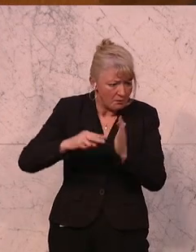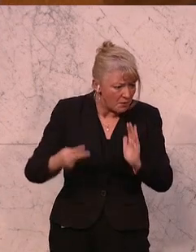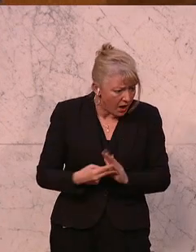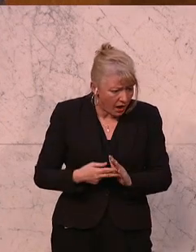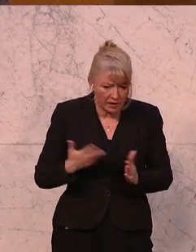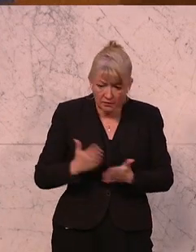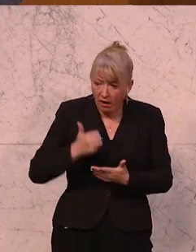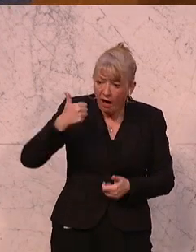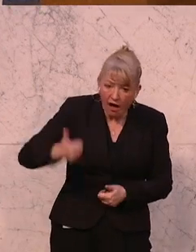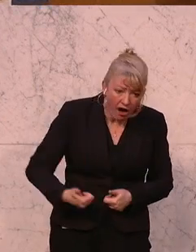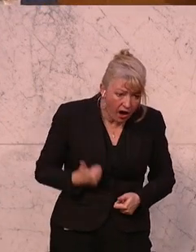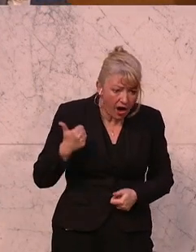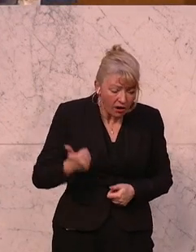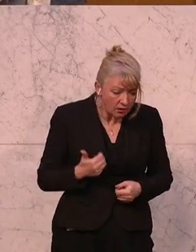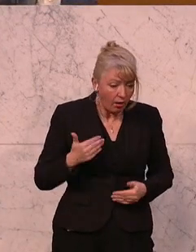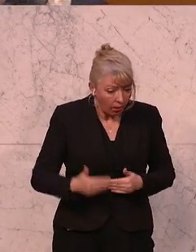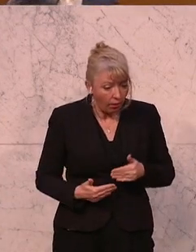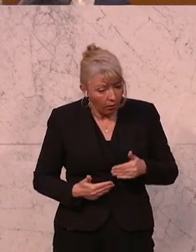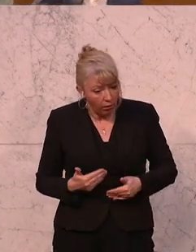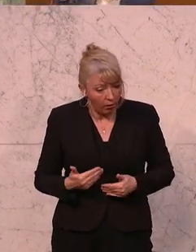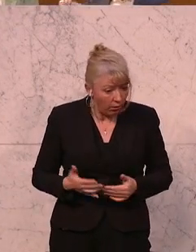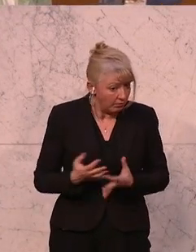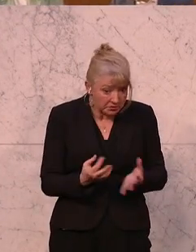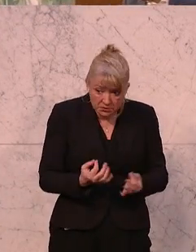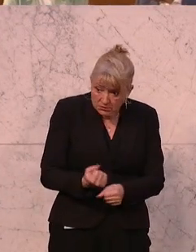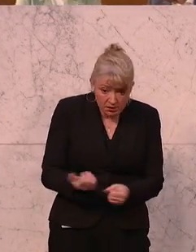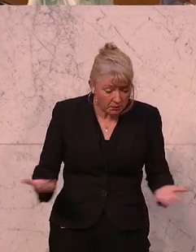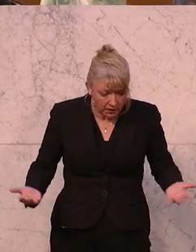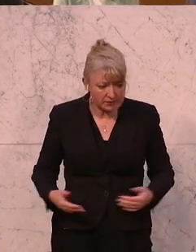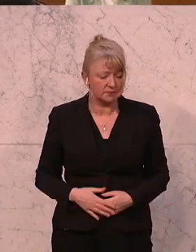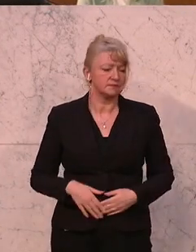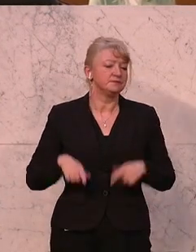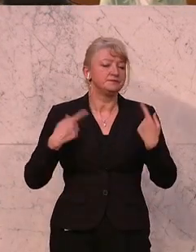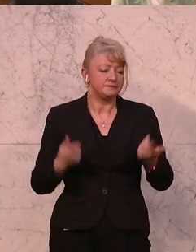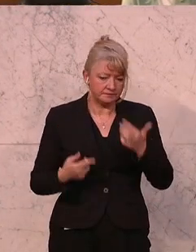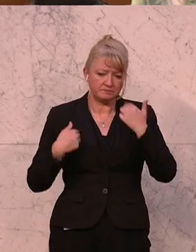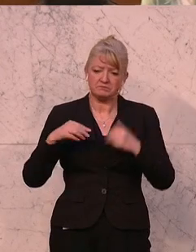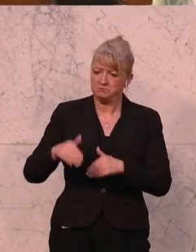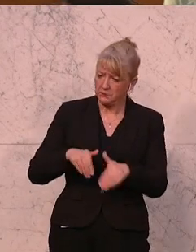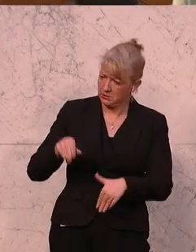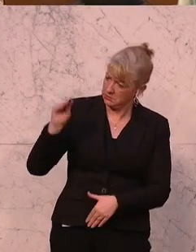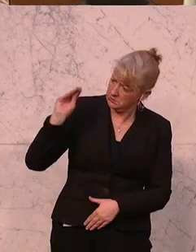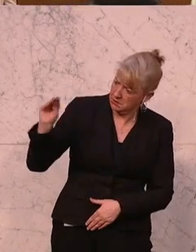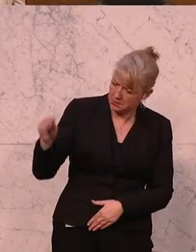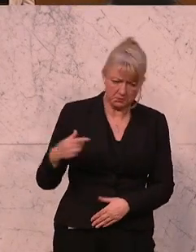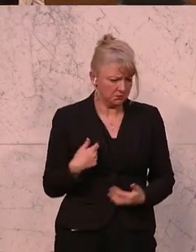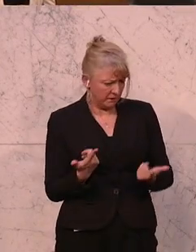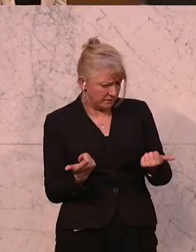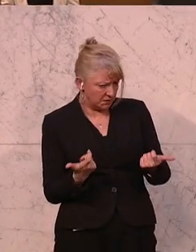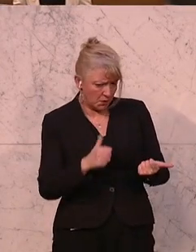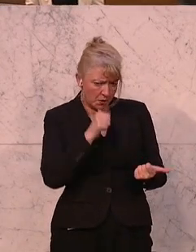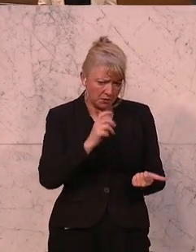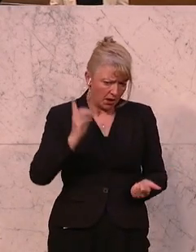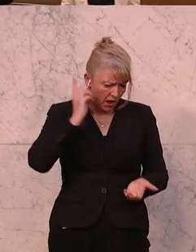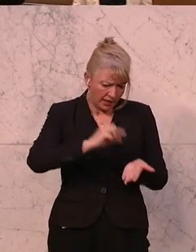Jahr auf der Reise ist und nichts weitergegangen ist. Dann haben wir den Minister konfrontiert, sozusagen, warum noch immer keine Handy-App fertig ist